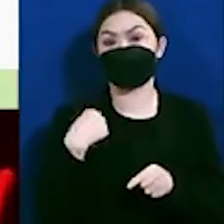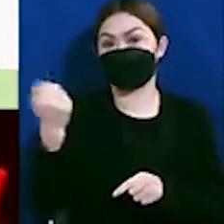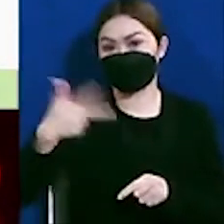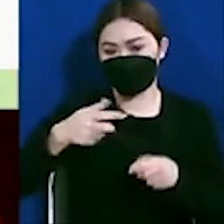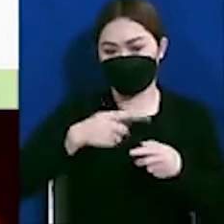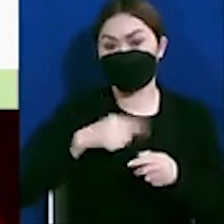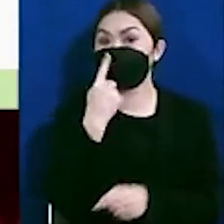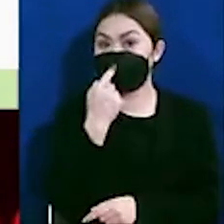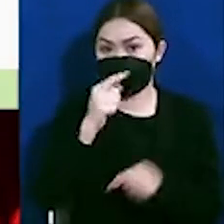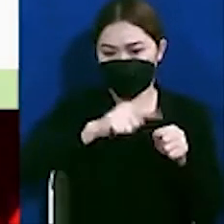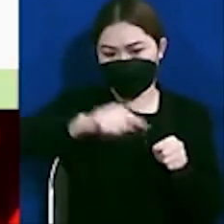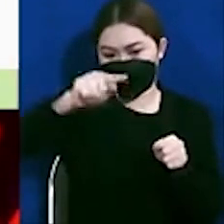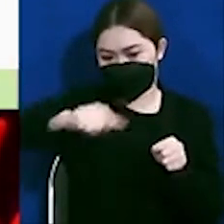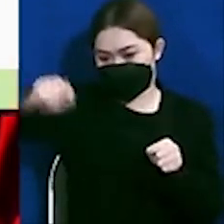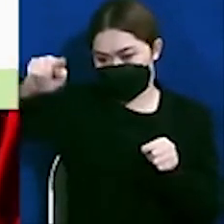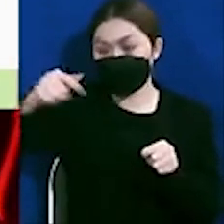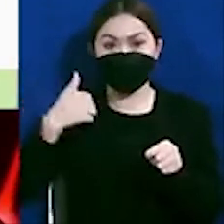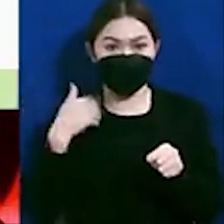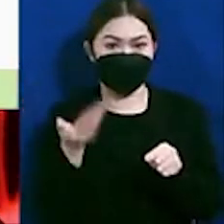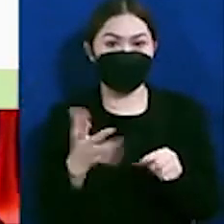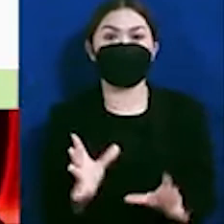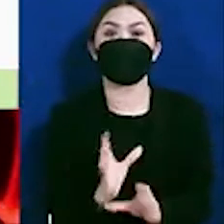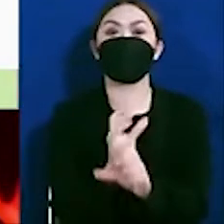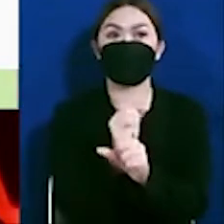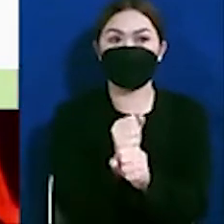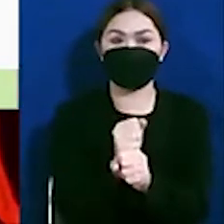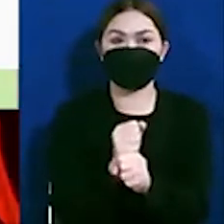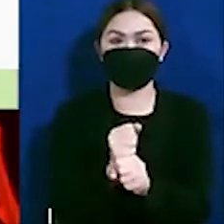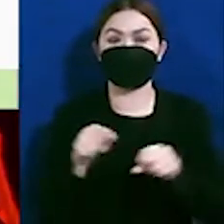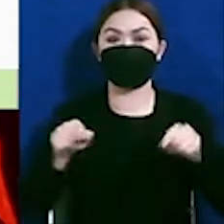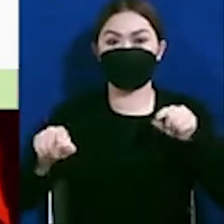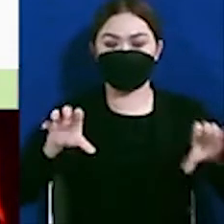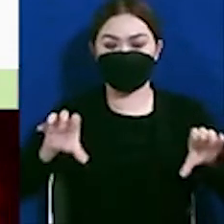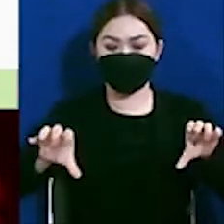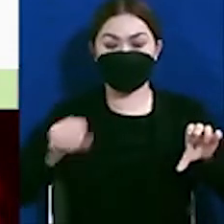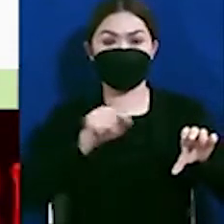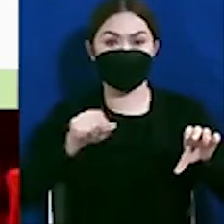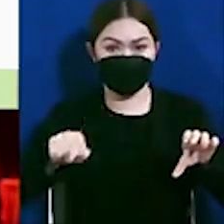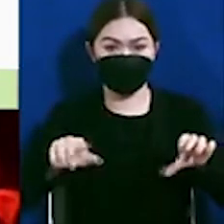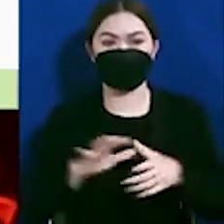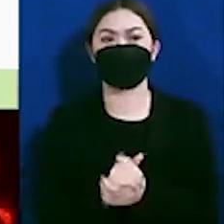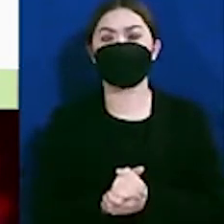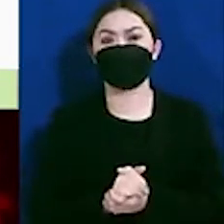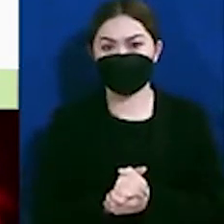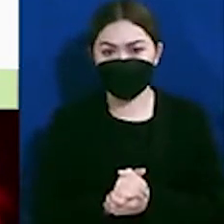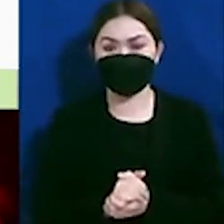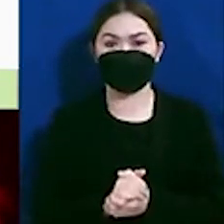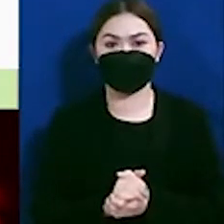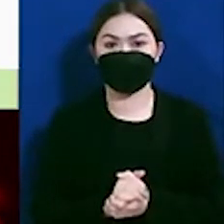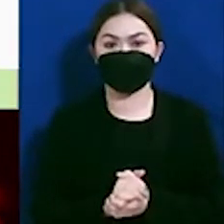แต่ก่อนเนี่ยเอาสีแดงอย่างเดียวที่ผมสรุปออกมาเป็นกล่องด้านซ้ายกับด้านขวาให้ดูนะครับก็ขอเริ่มด้วยตัวนี้ตลอดว่า